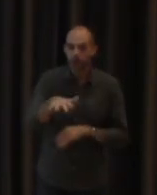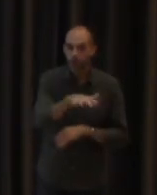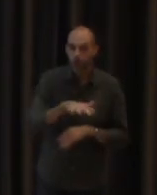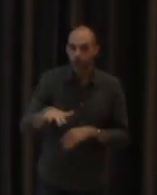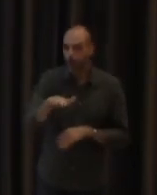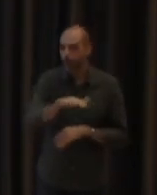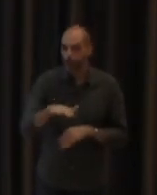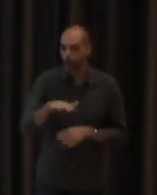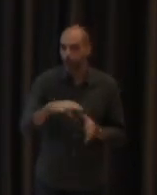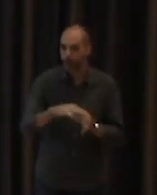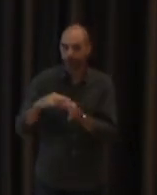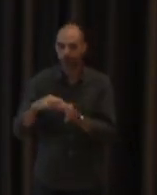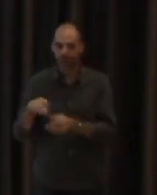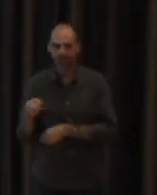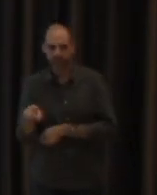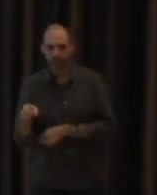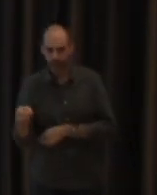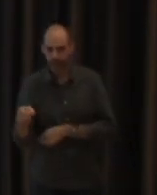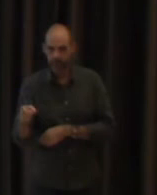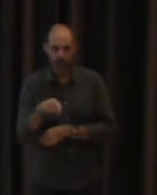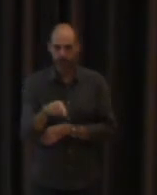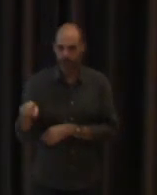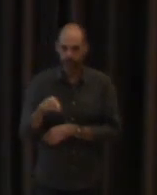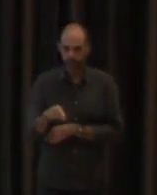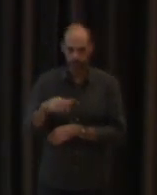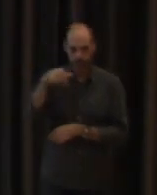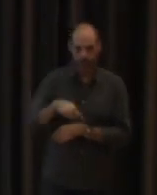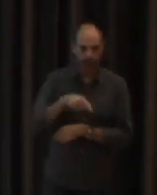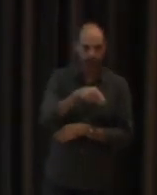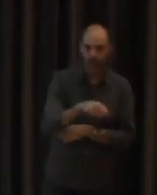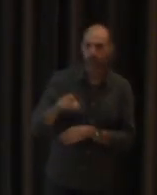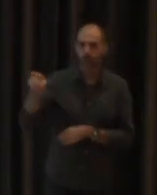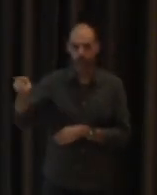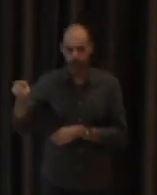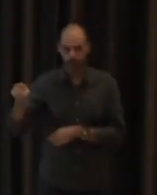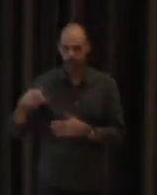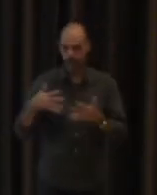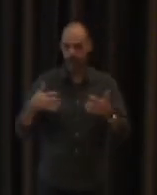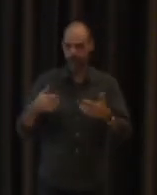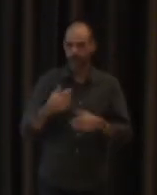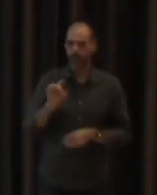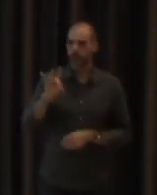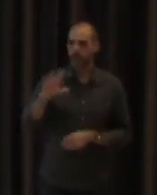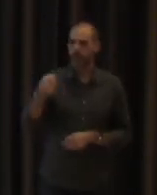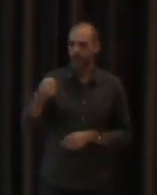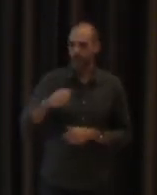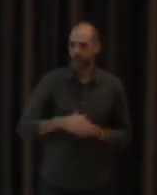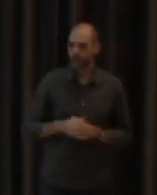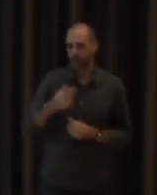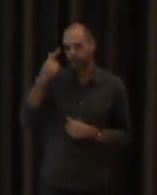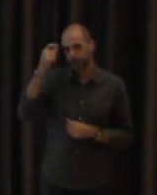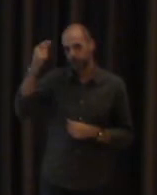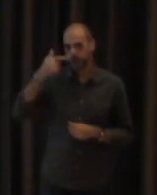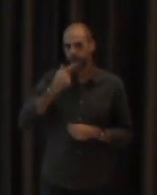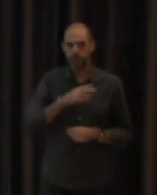destinació té el valor díctic, és a dir, és el lloc de l'emissor, o del receptor, o de tots dos. Mireu la frase de 15a. Imagineu-vos que la